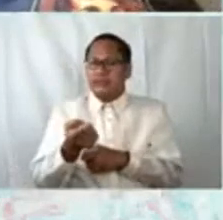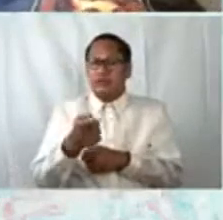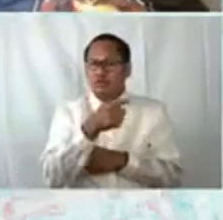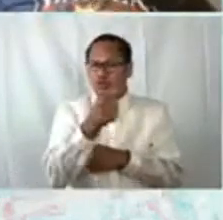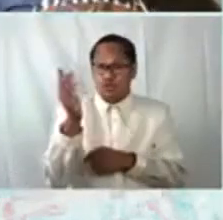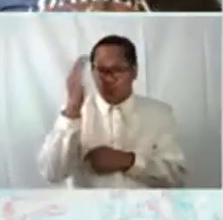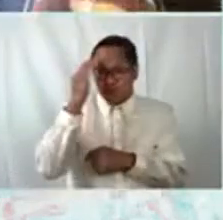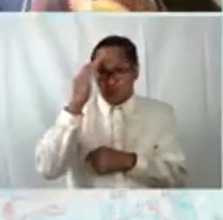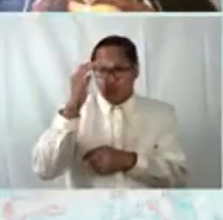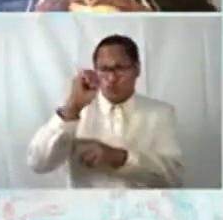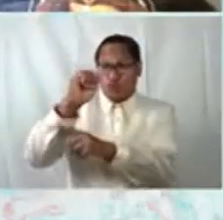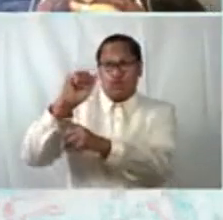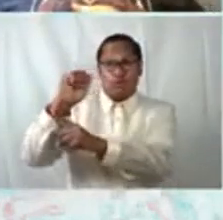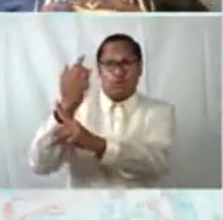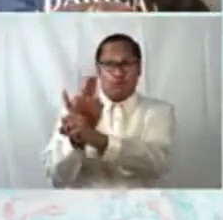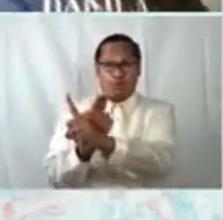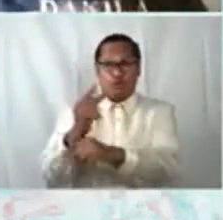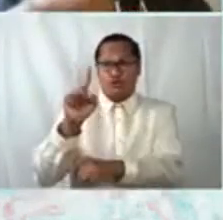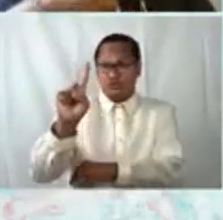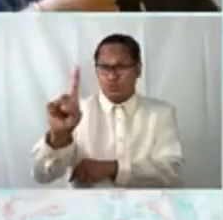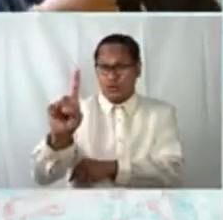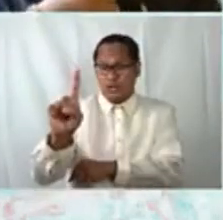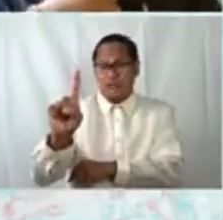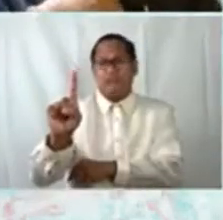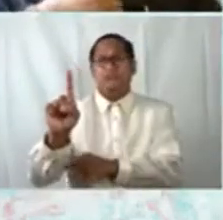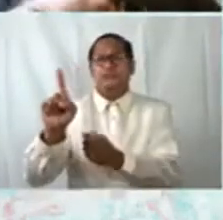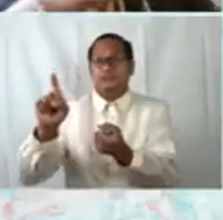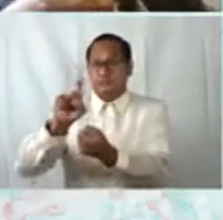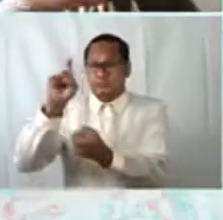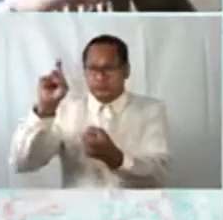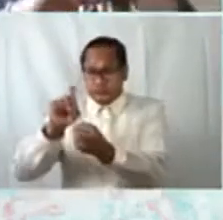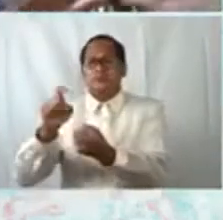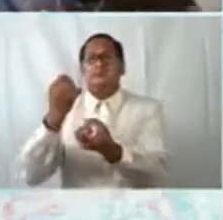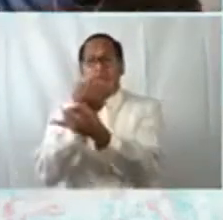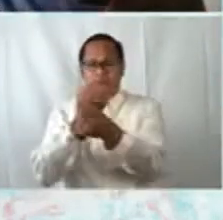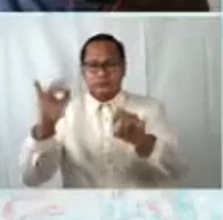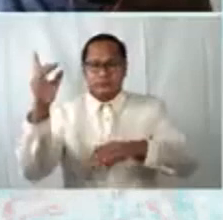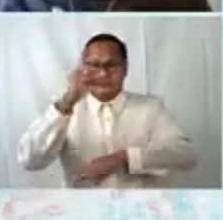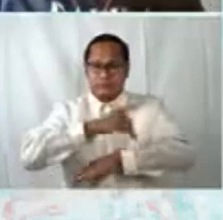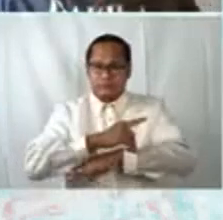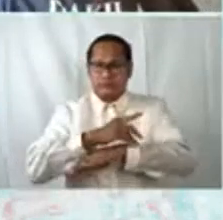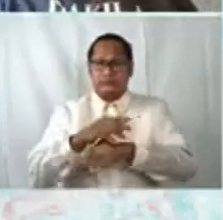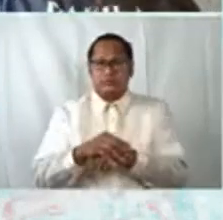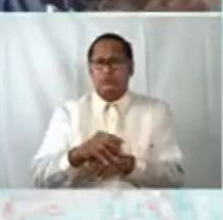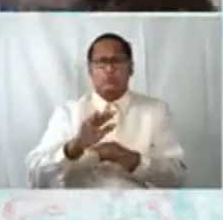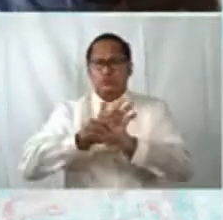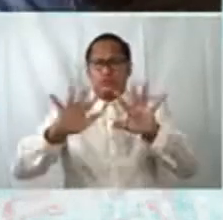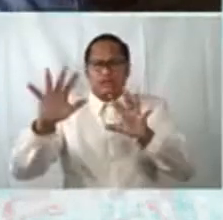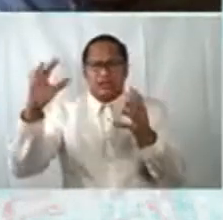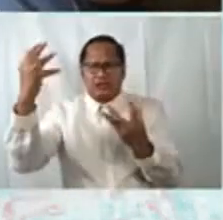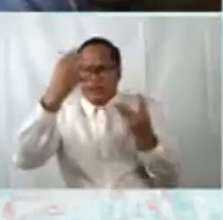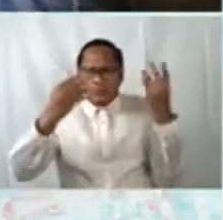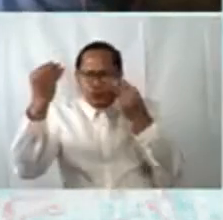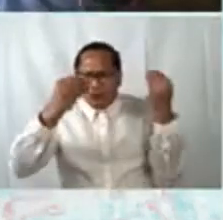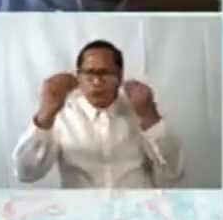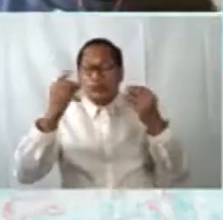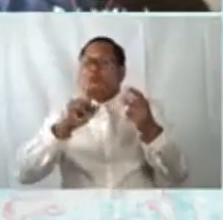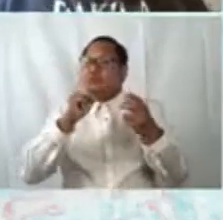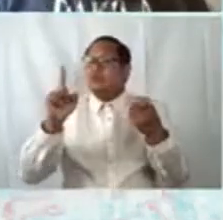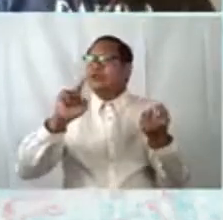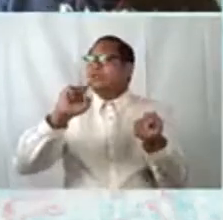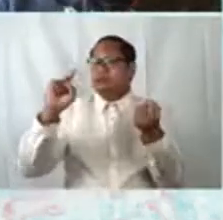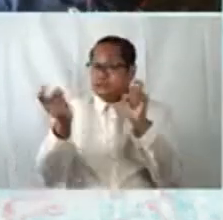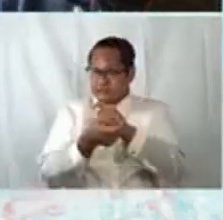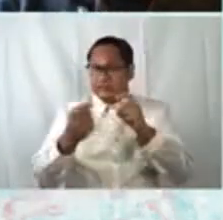1, is our actual Independence Day. Now, hindi natin kayo guguluhin. Hindi natin sinasabing palitan natin yung Independence